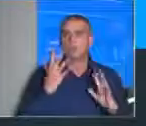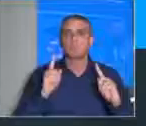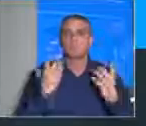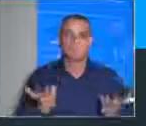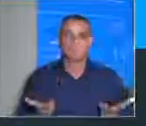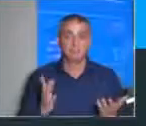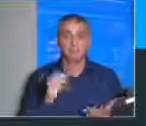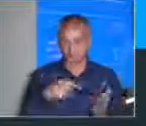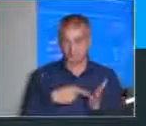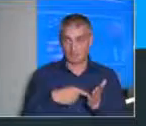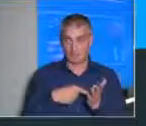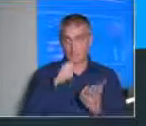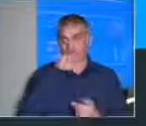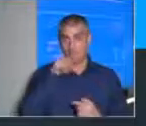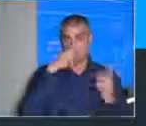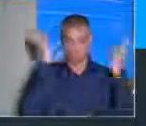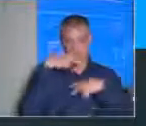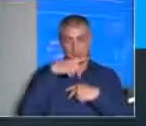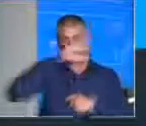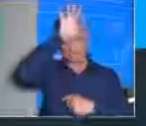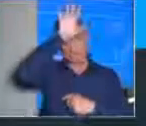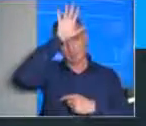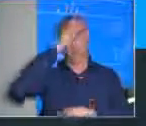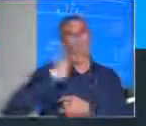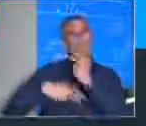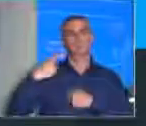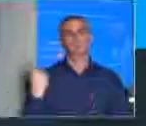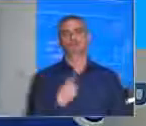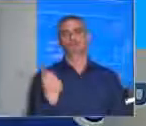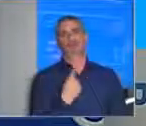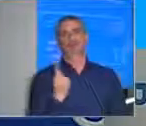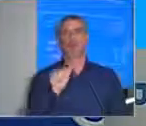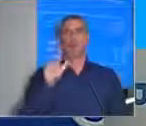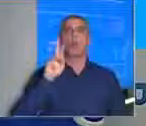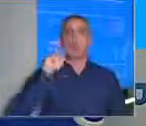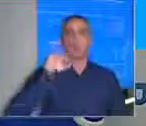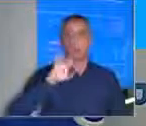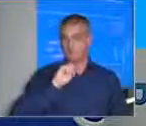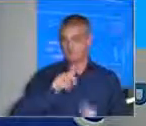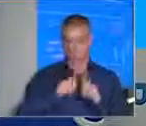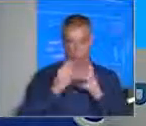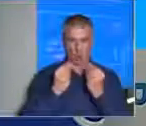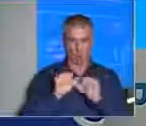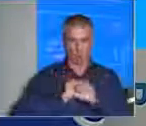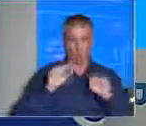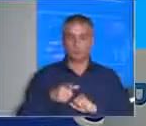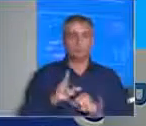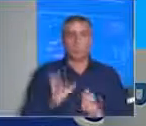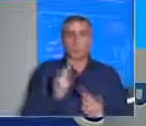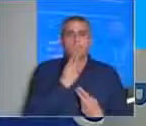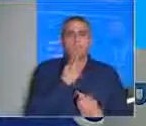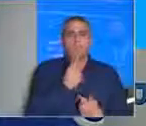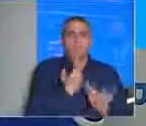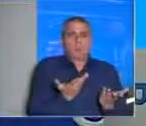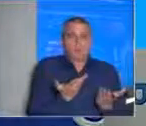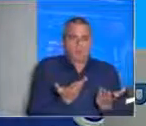אומרת, אם כתוצאה מביטול ההסכם איראן תחזור להעשיר אורניום בהיקפים הקודמים, אז מה התועלת בכל המהלך